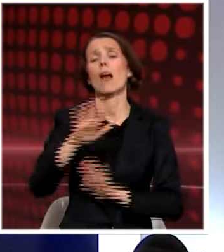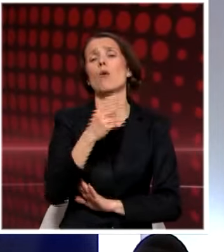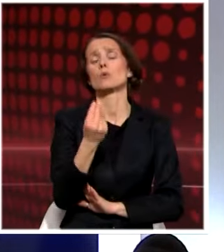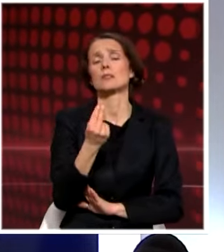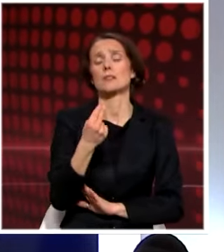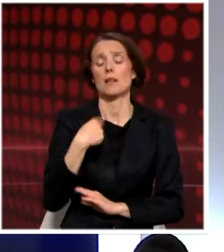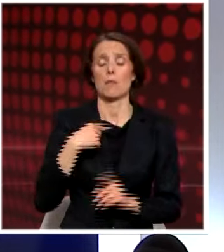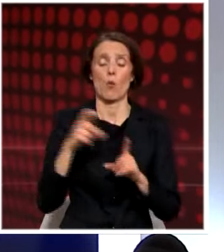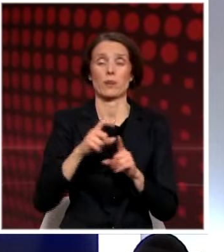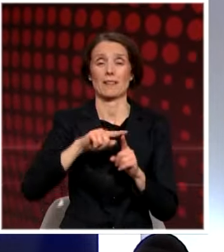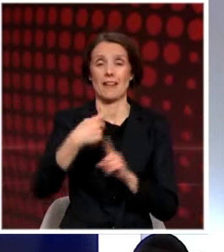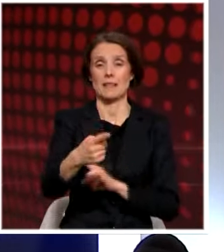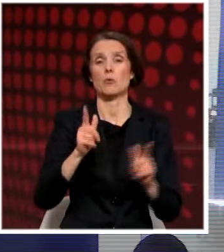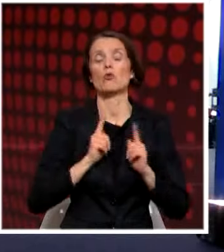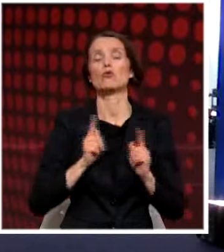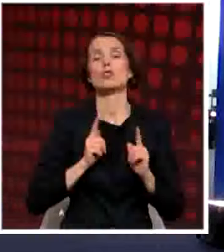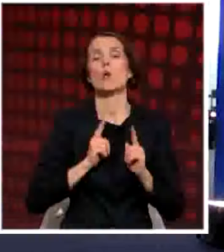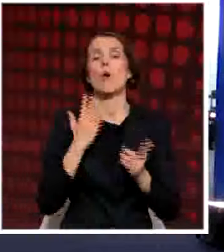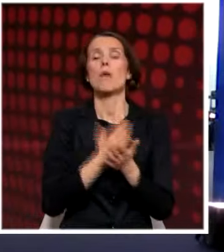bude 958 evra.